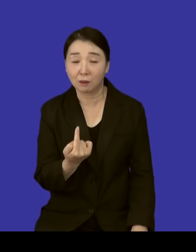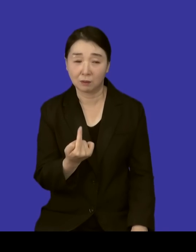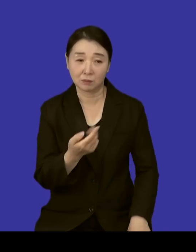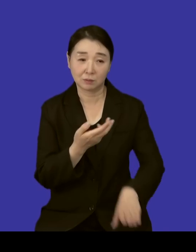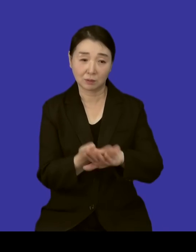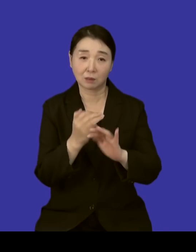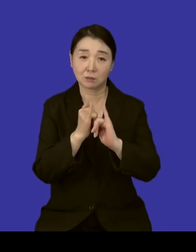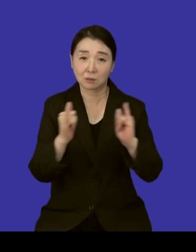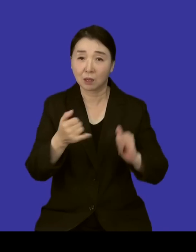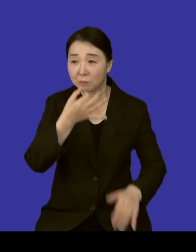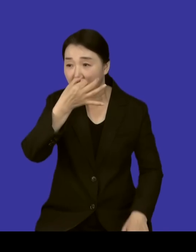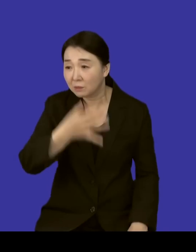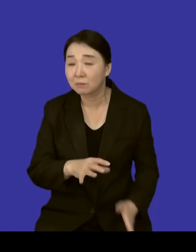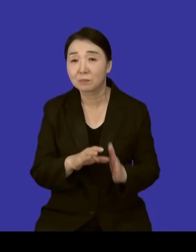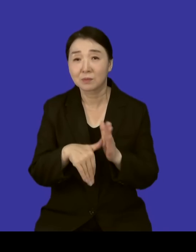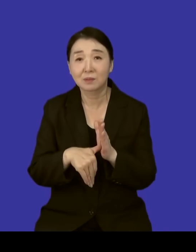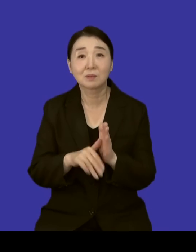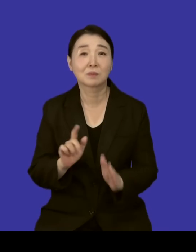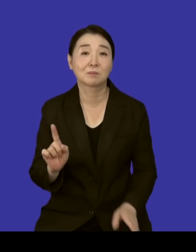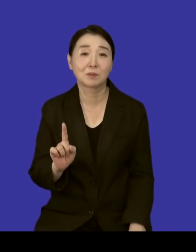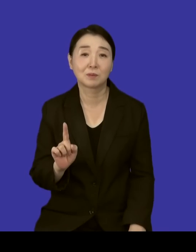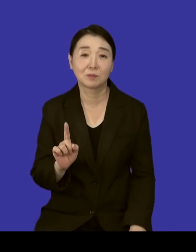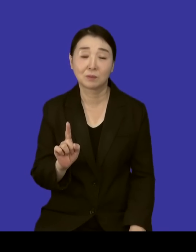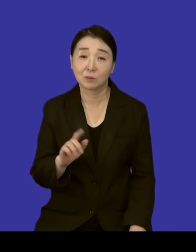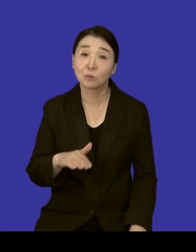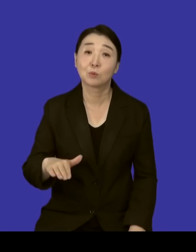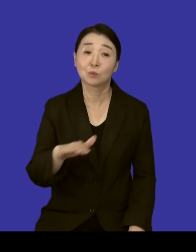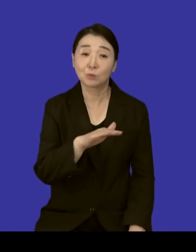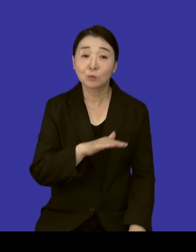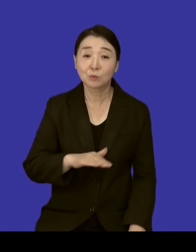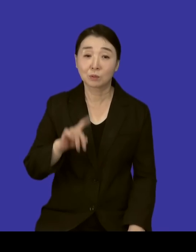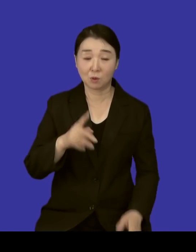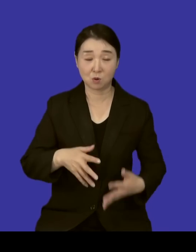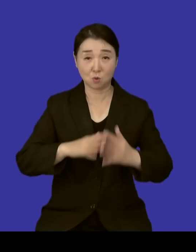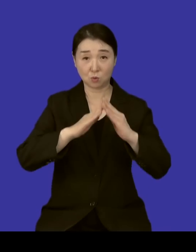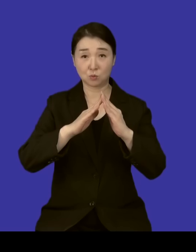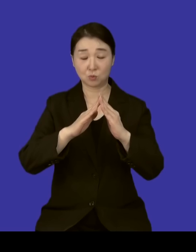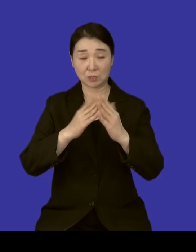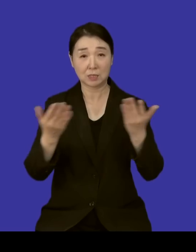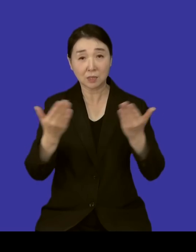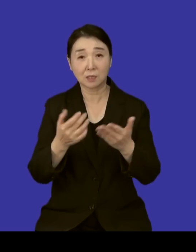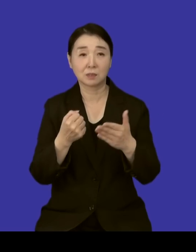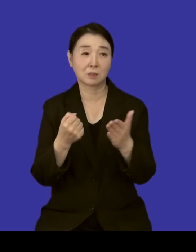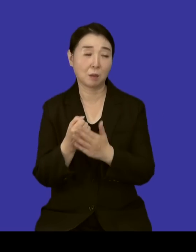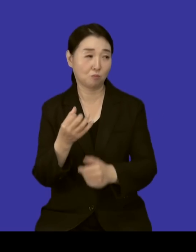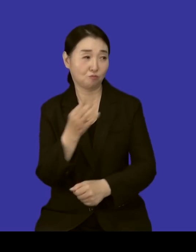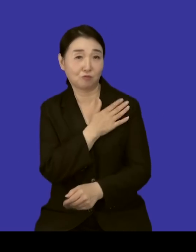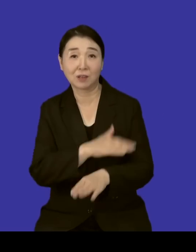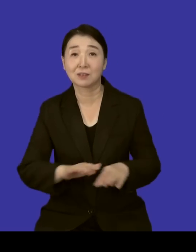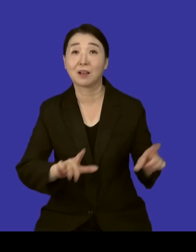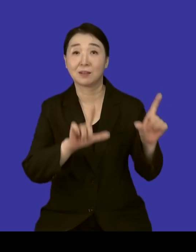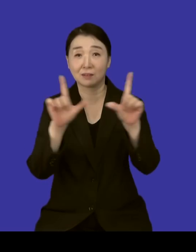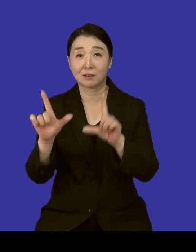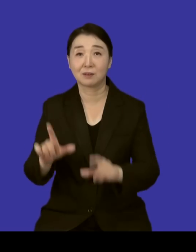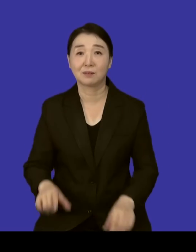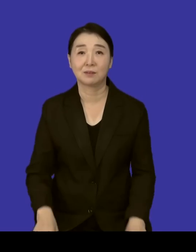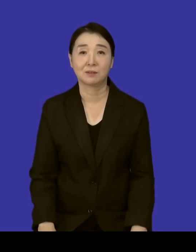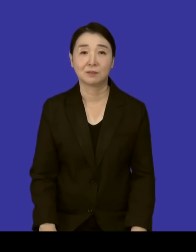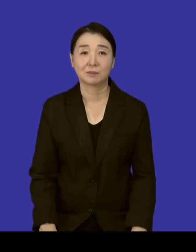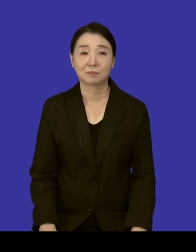남들은 다 힘들 때 우리는 건축업을 해서 잘 살았어요. 유교동란.